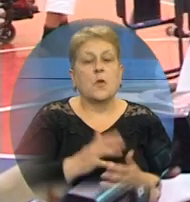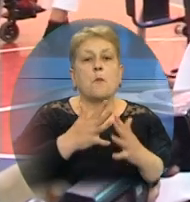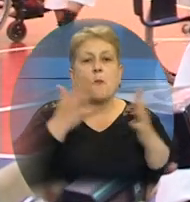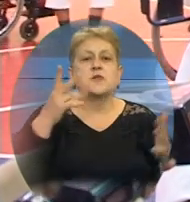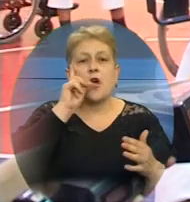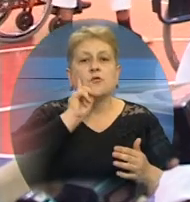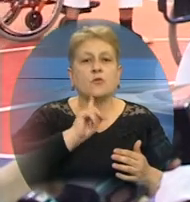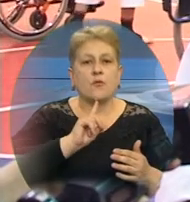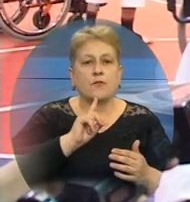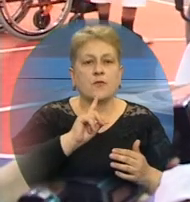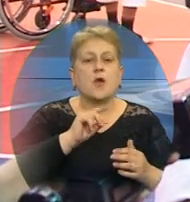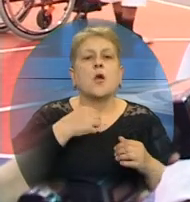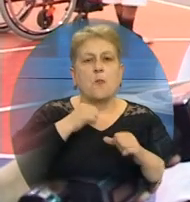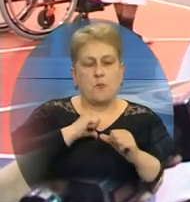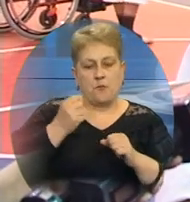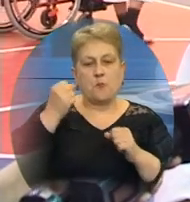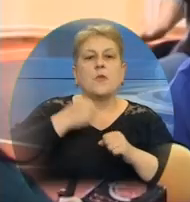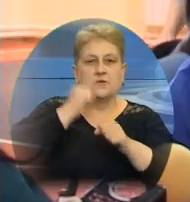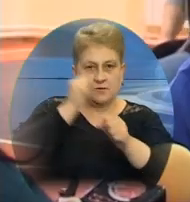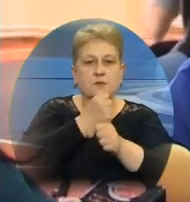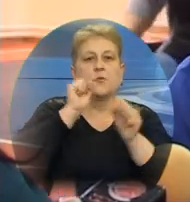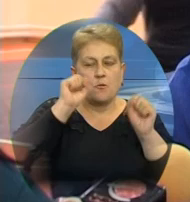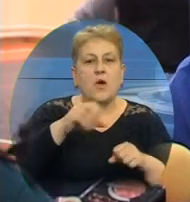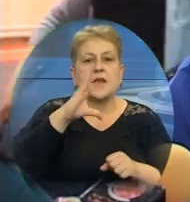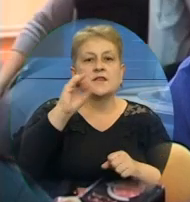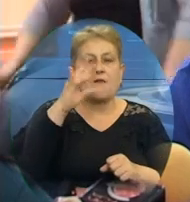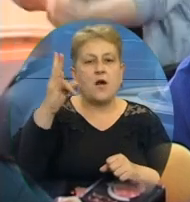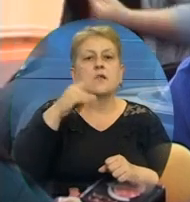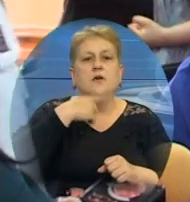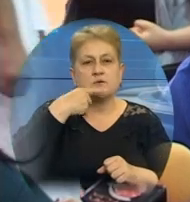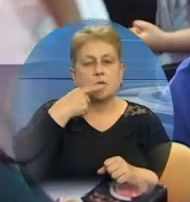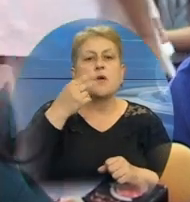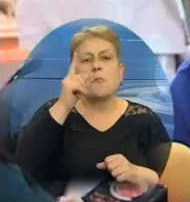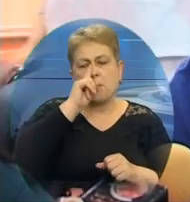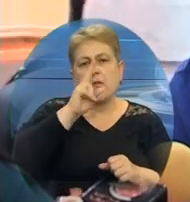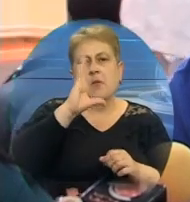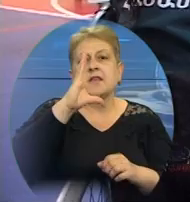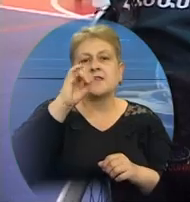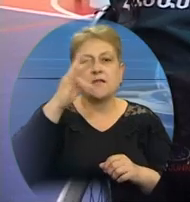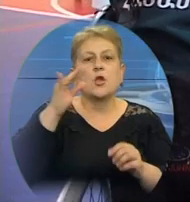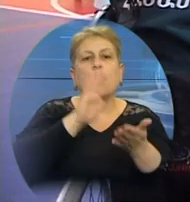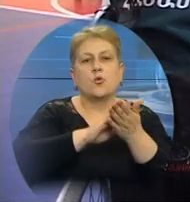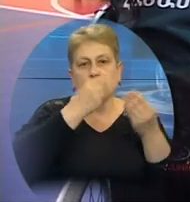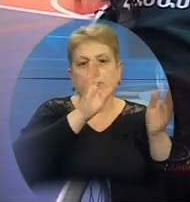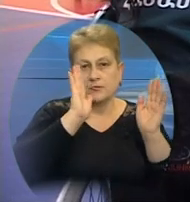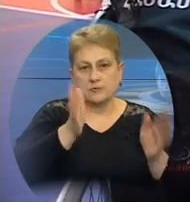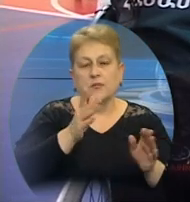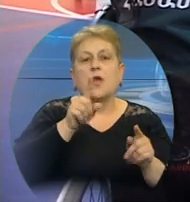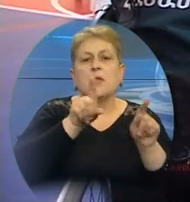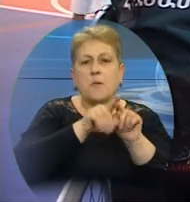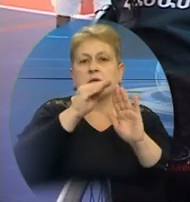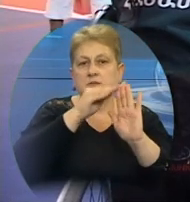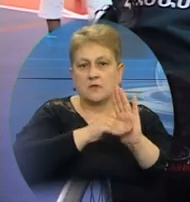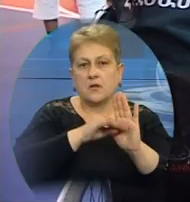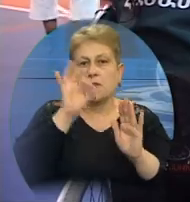մեծ աճիկով պաշտպանվեմ, ամկծեցեմ։ Սևակը վկայագրից բացի մի քանի ամսից սենսեի կոչում է ստանալու։ Նա ասում է, նման